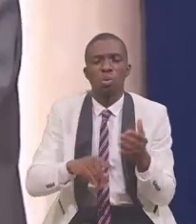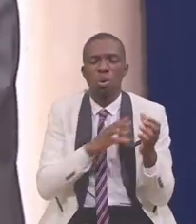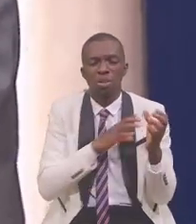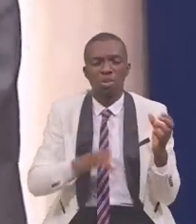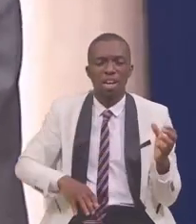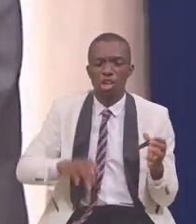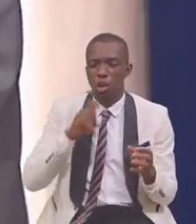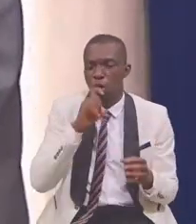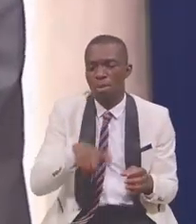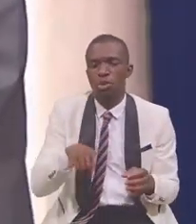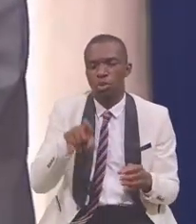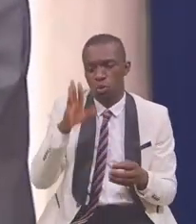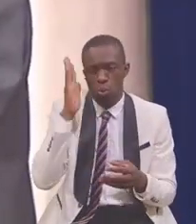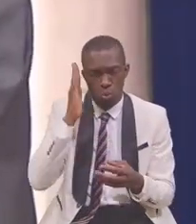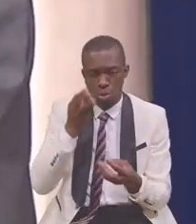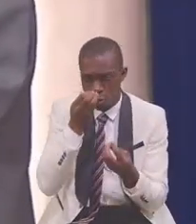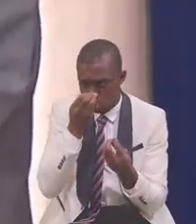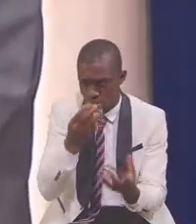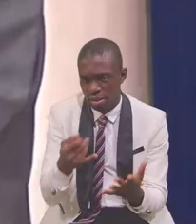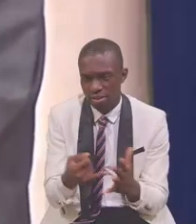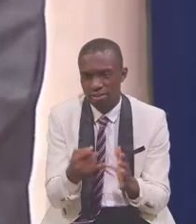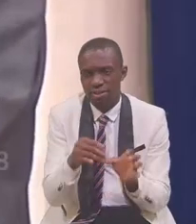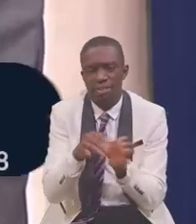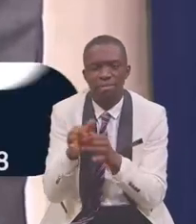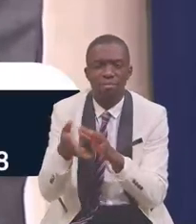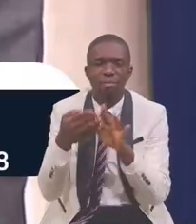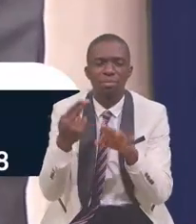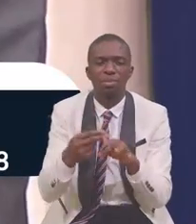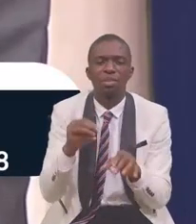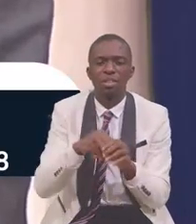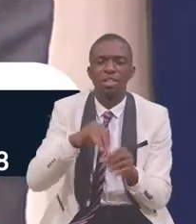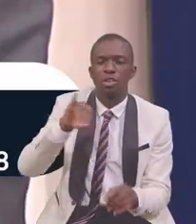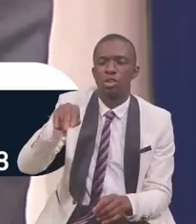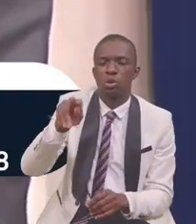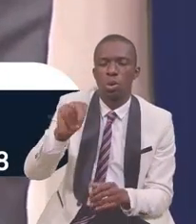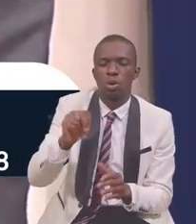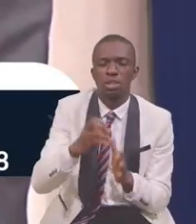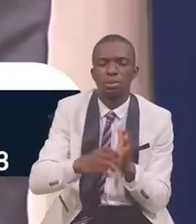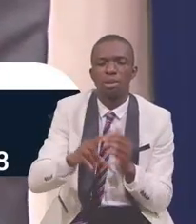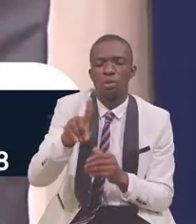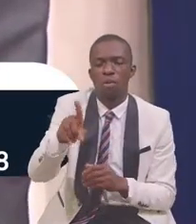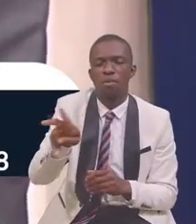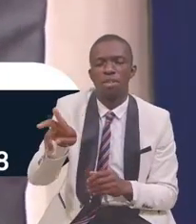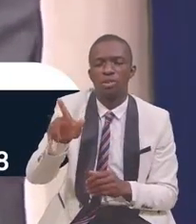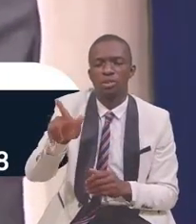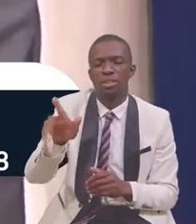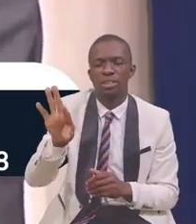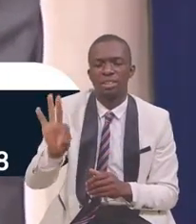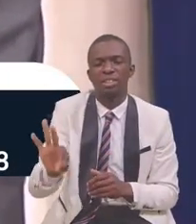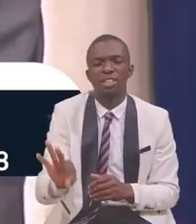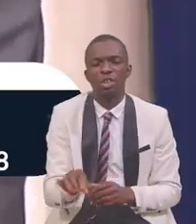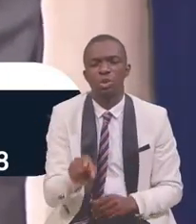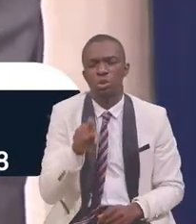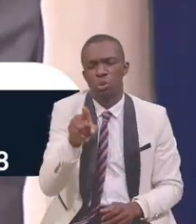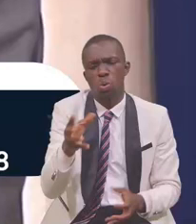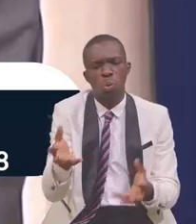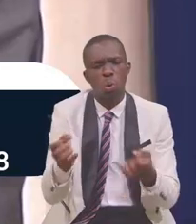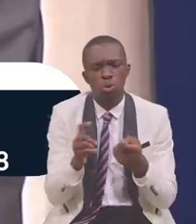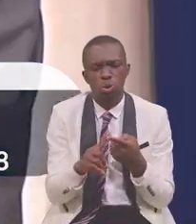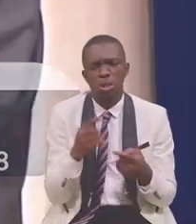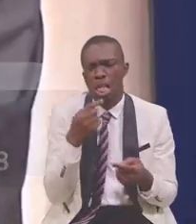faire? Jean 1, Jean 1, 19. Alors, vous allez vouloir en parler aux gens parce